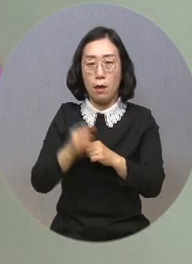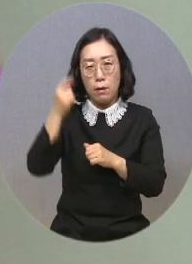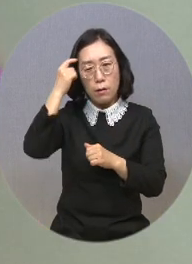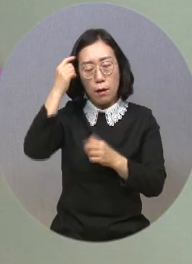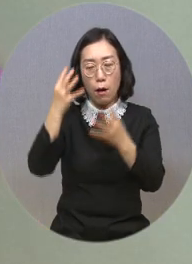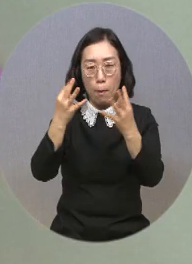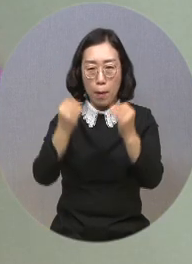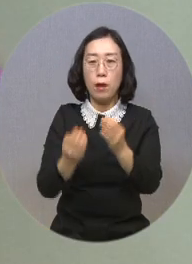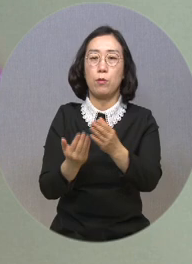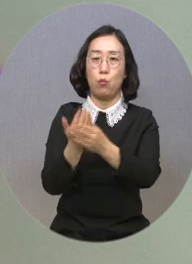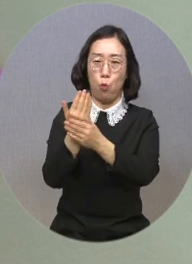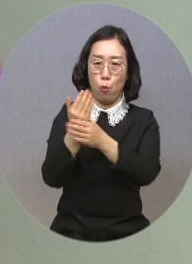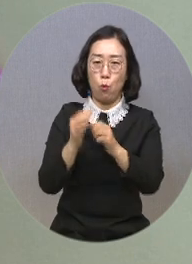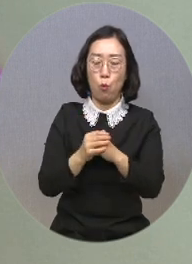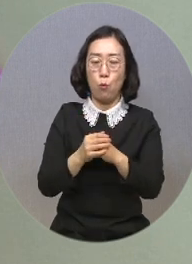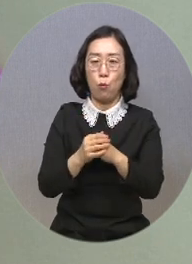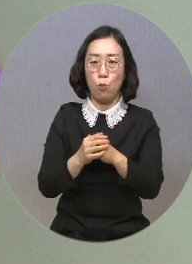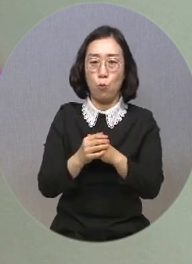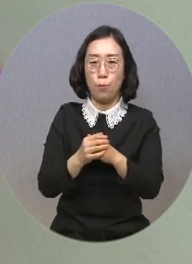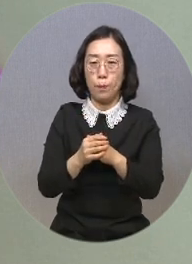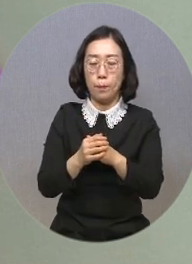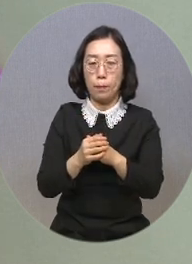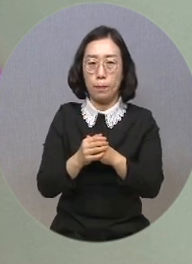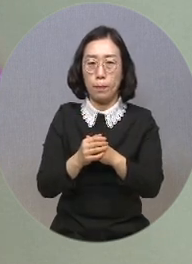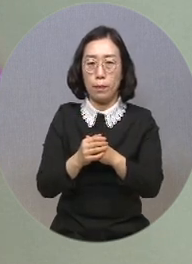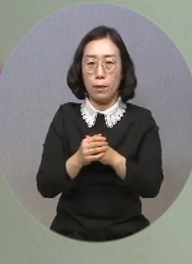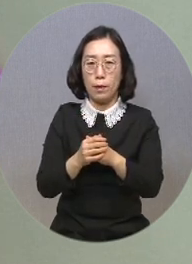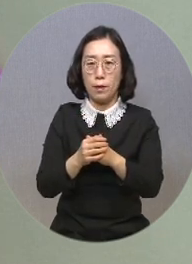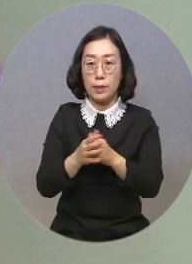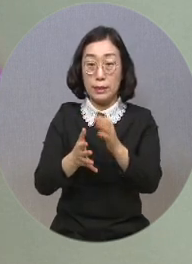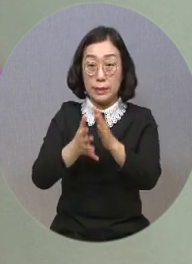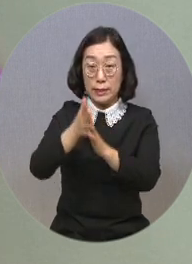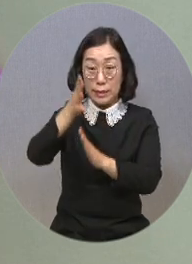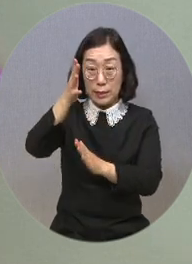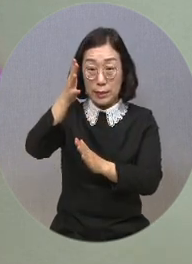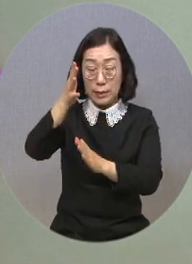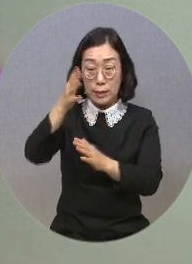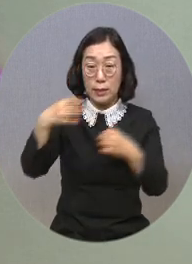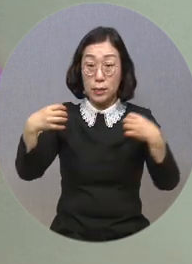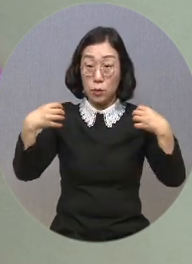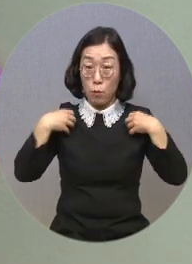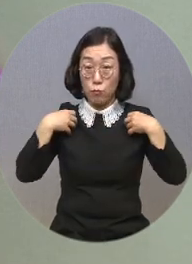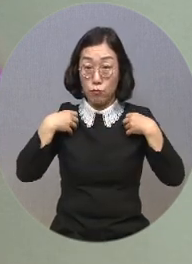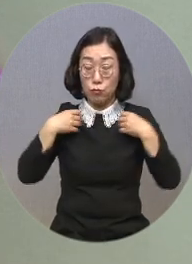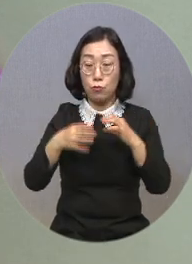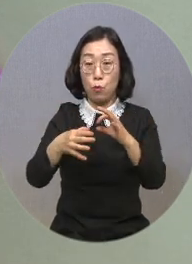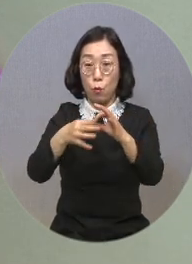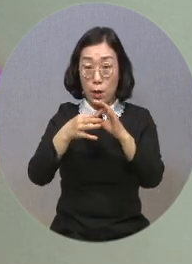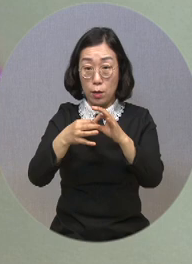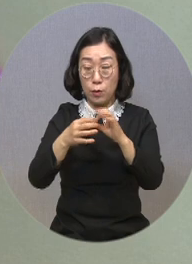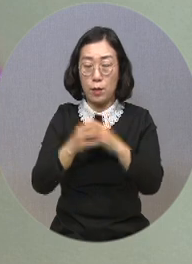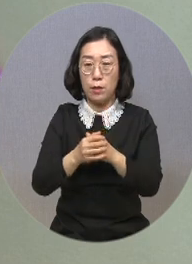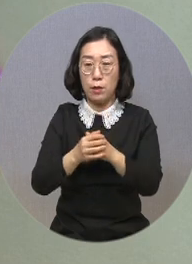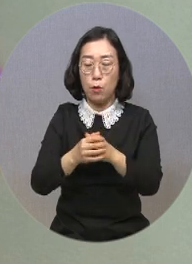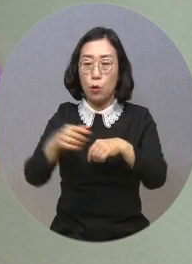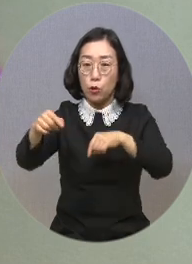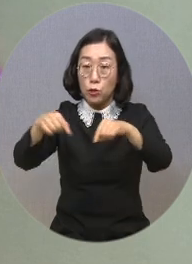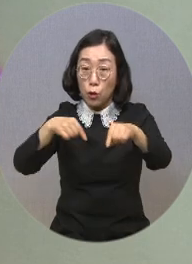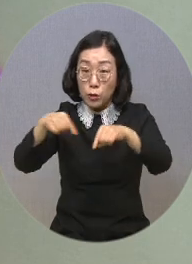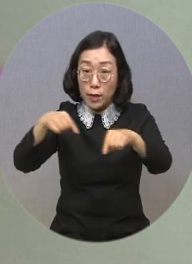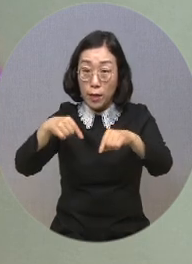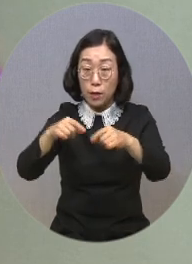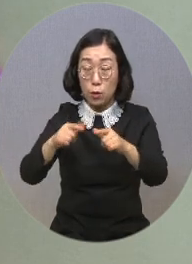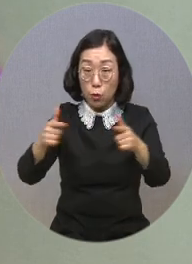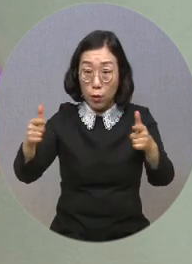됐어요. 그래서 뭐 시에 관계되어 있는 그 정책적으로 좀 그런 것을 좀 도움을 줄 수